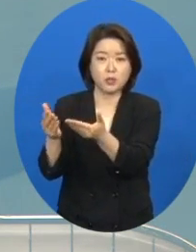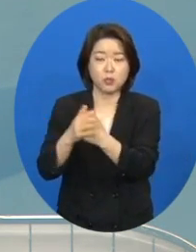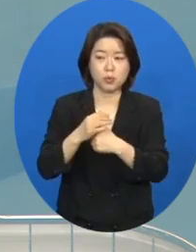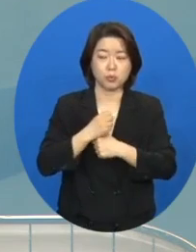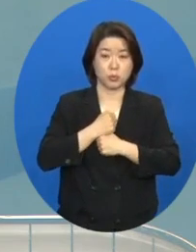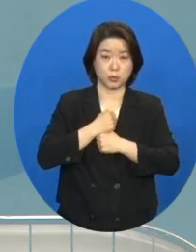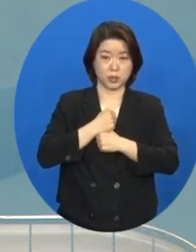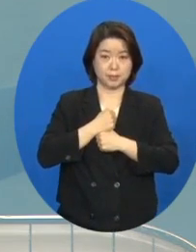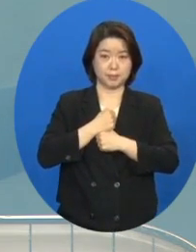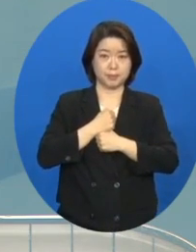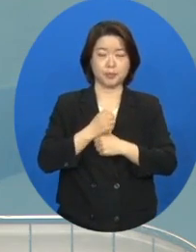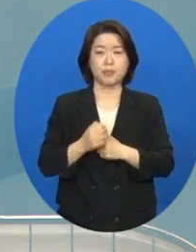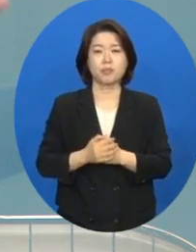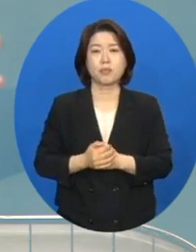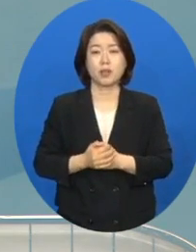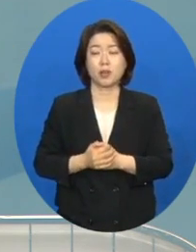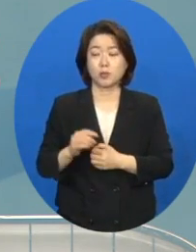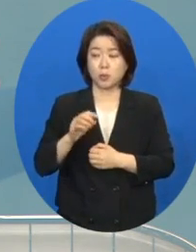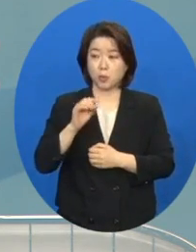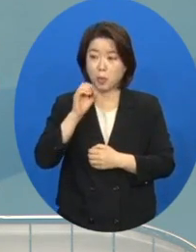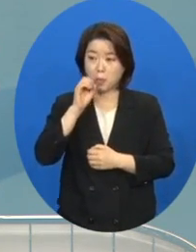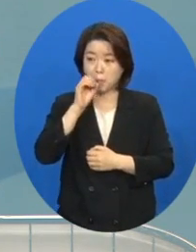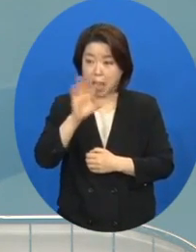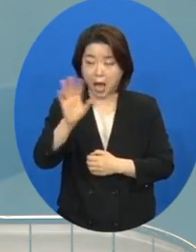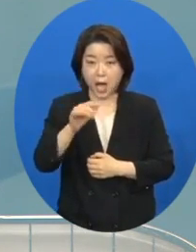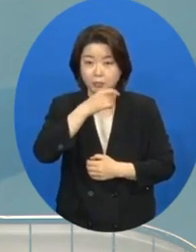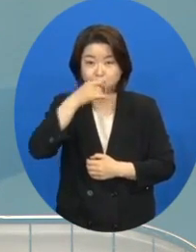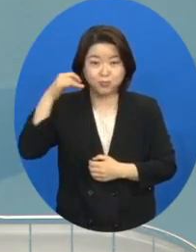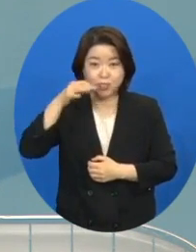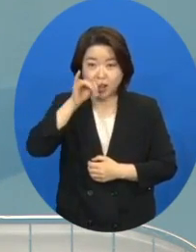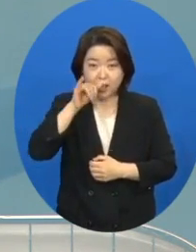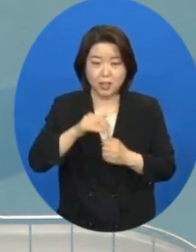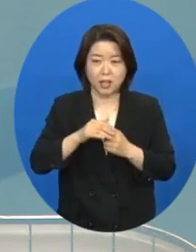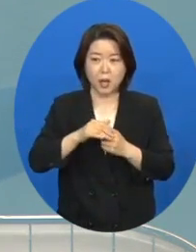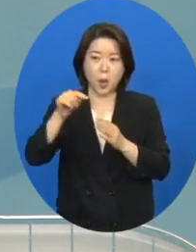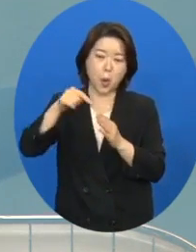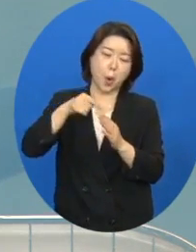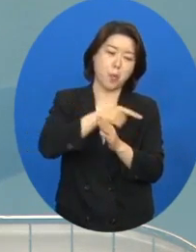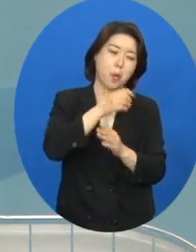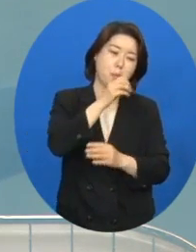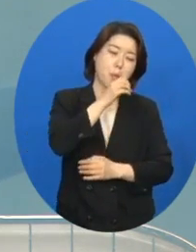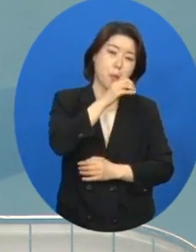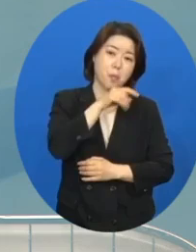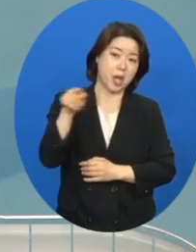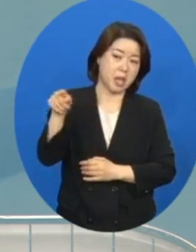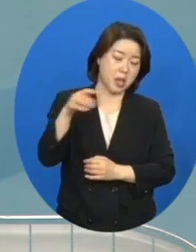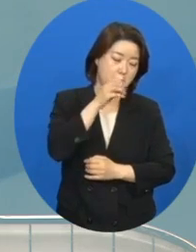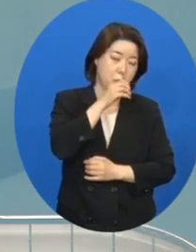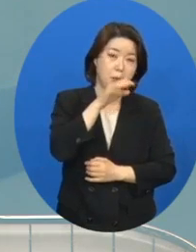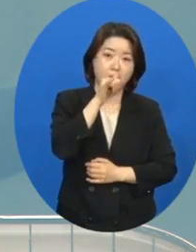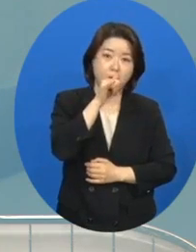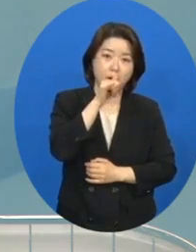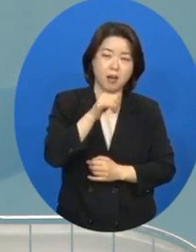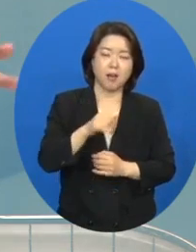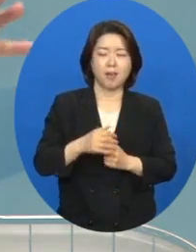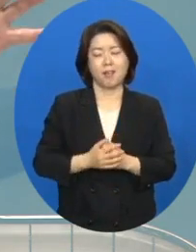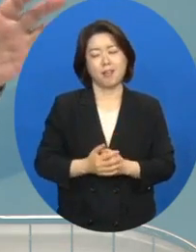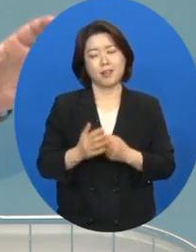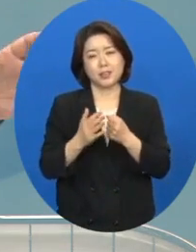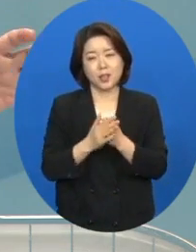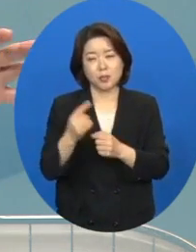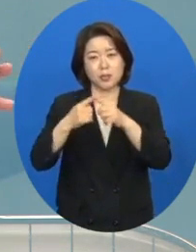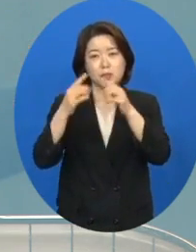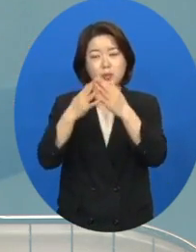조심이 되고 그렇다고 말을 또안 하는 건 아니에요. 딴 사람한테 가서는 또그 사람 이야기를 막 해요. 그러다 보니까